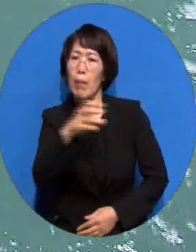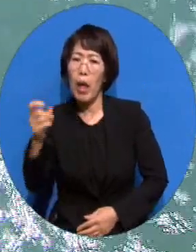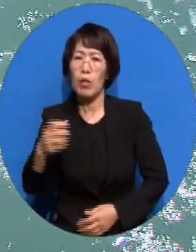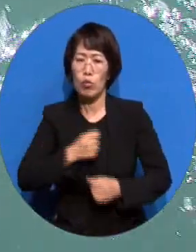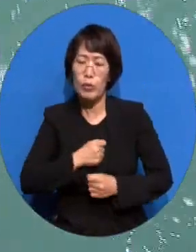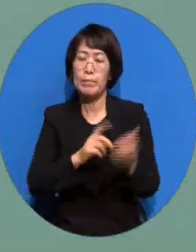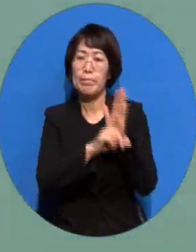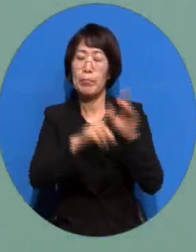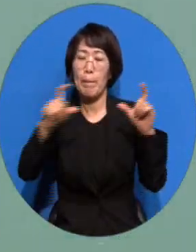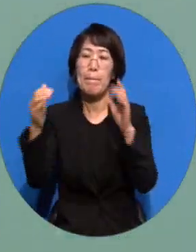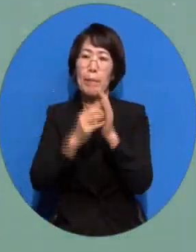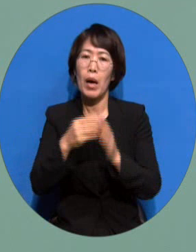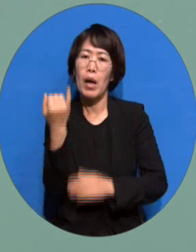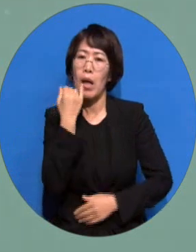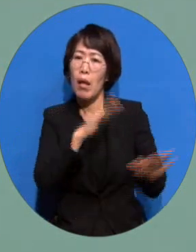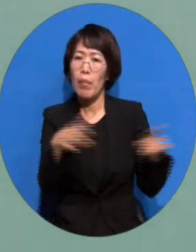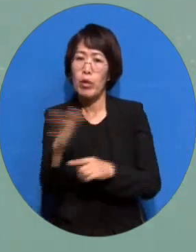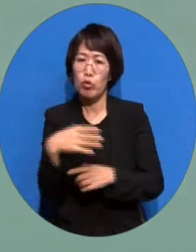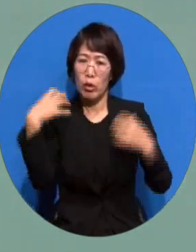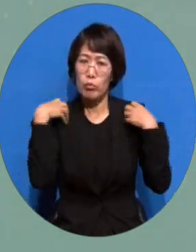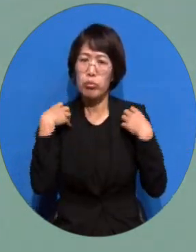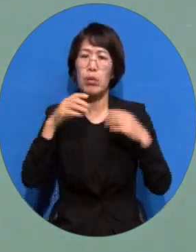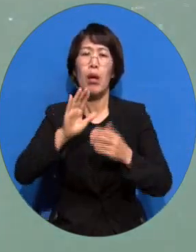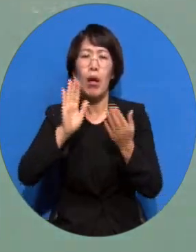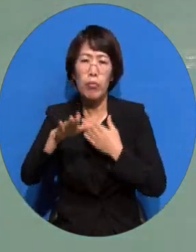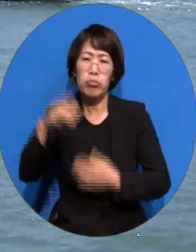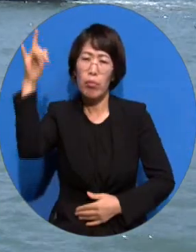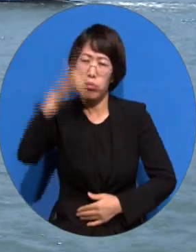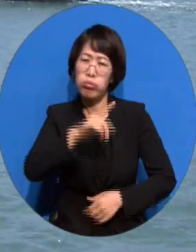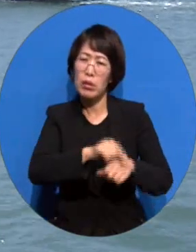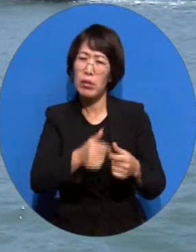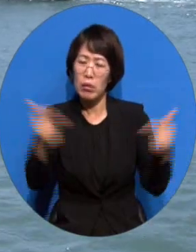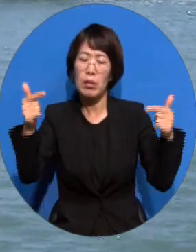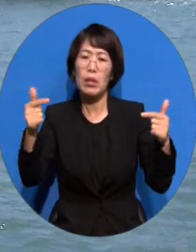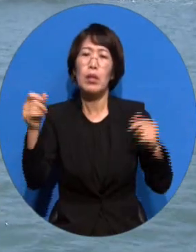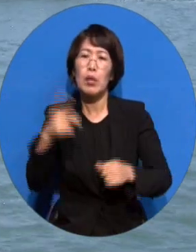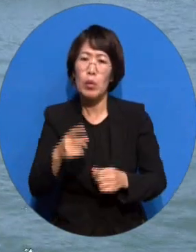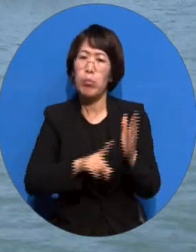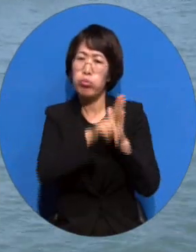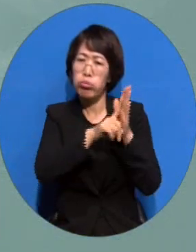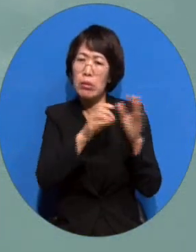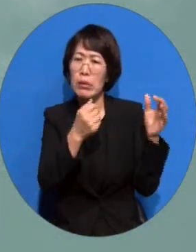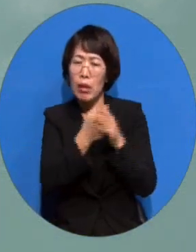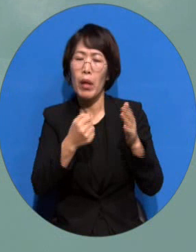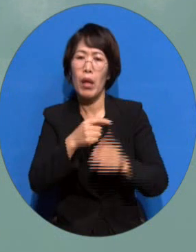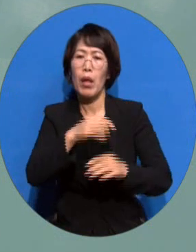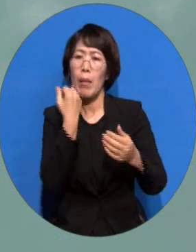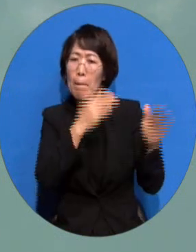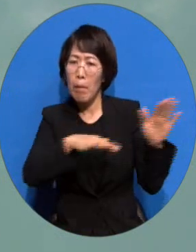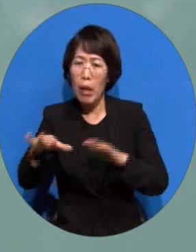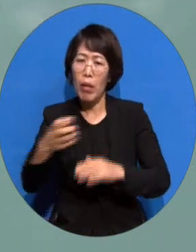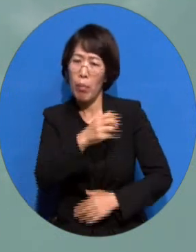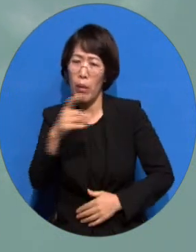되었습니다 해양수산부는 앞으로 일조량 증가와 기원 상승으로 연안의 보름달 블 해파리가 대량 발생하고 중국